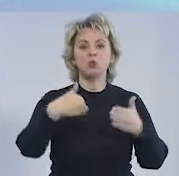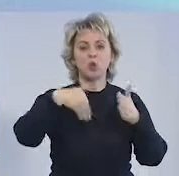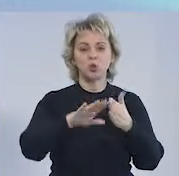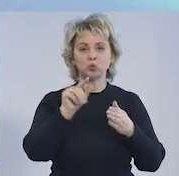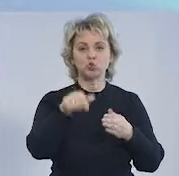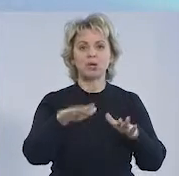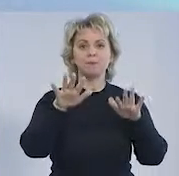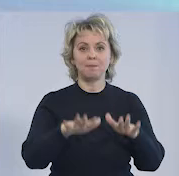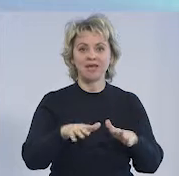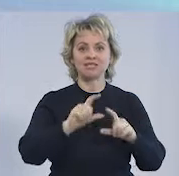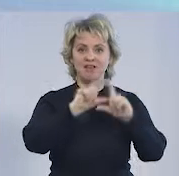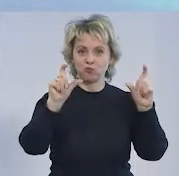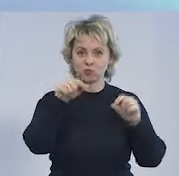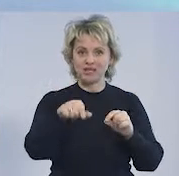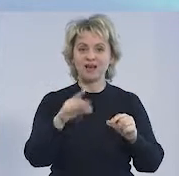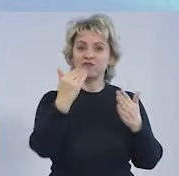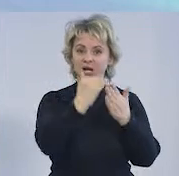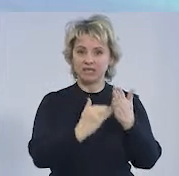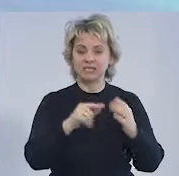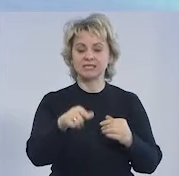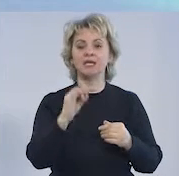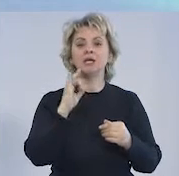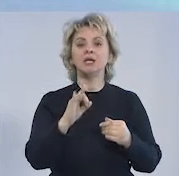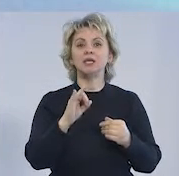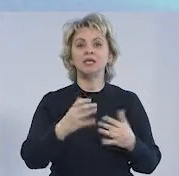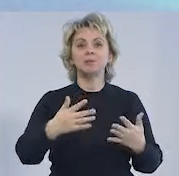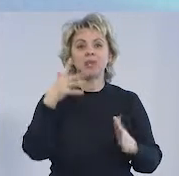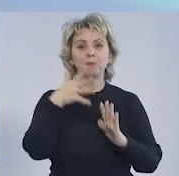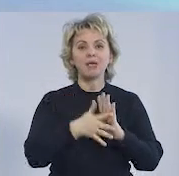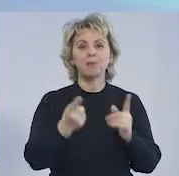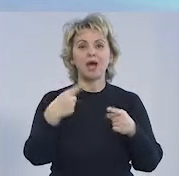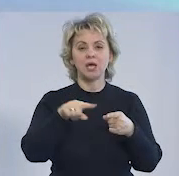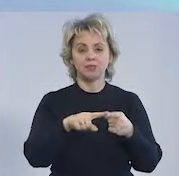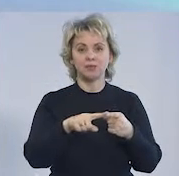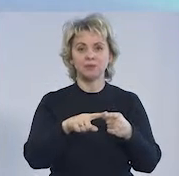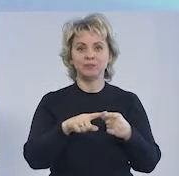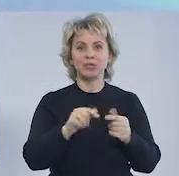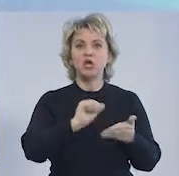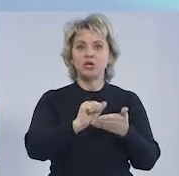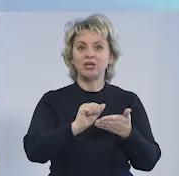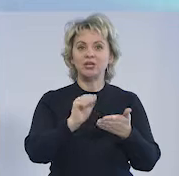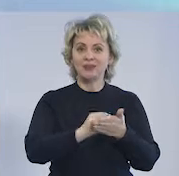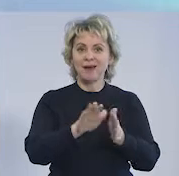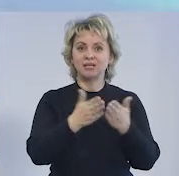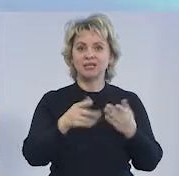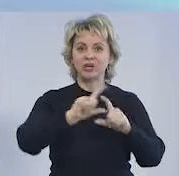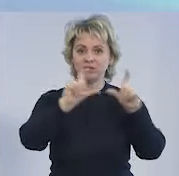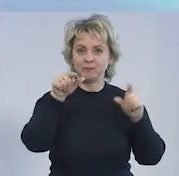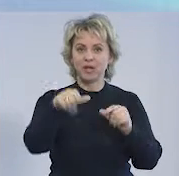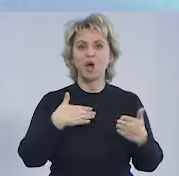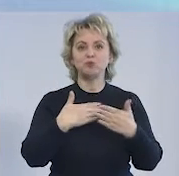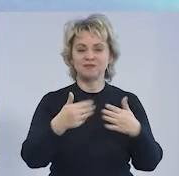лучше место вуза в рейтинге. И понимая это, вот редакторы Википедии,